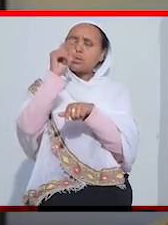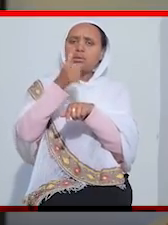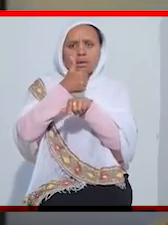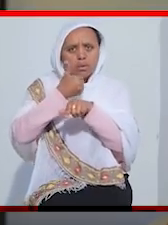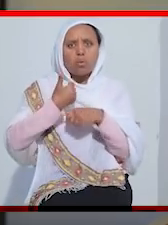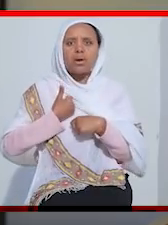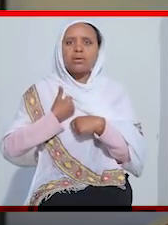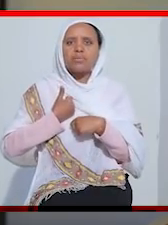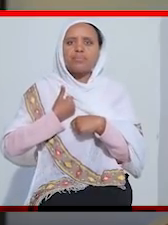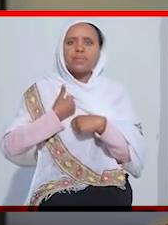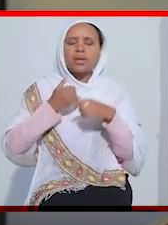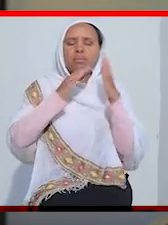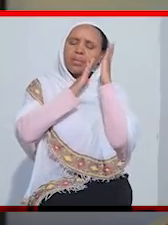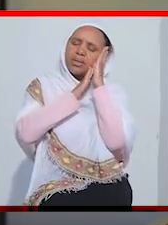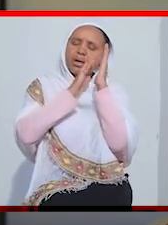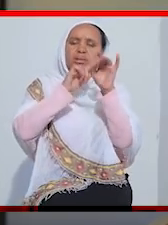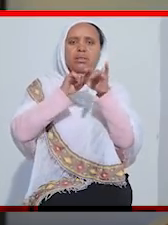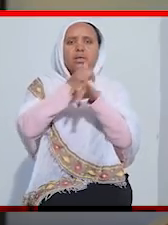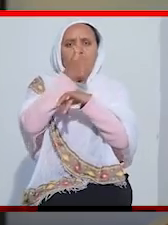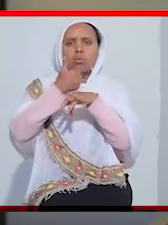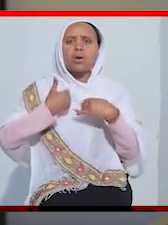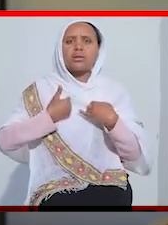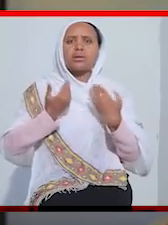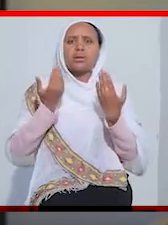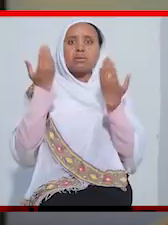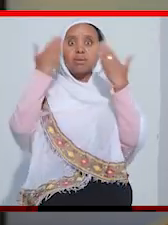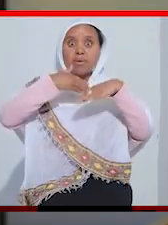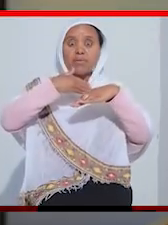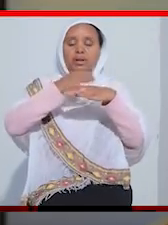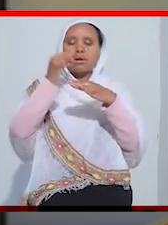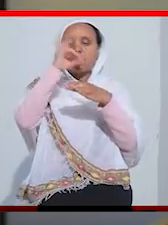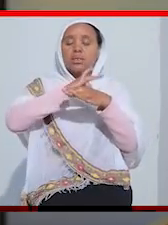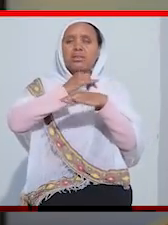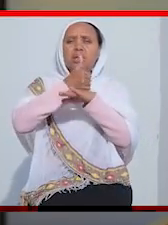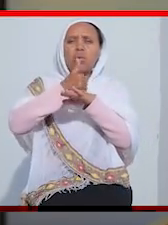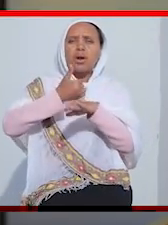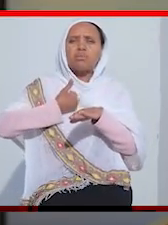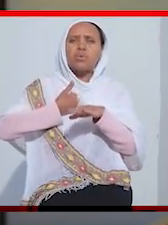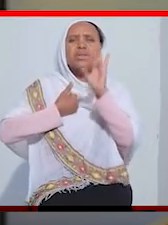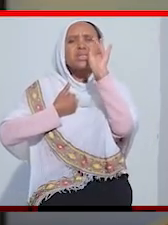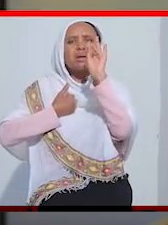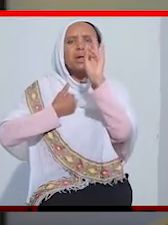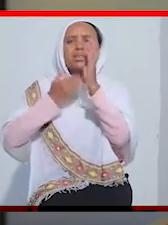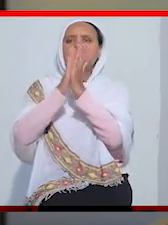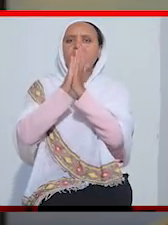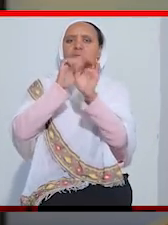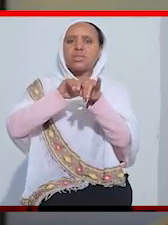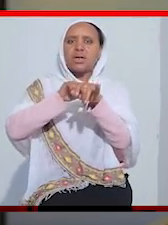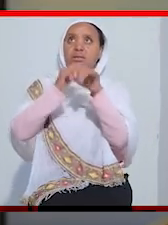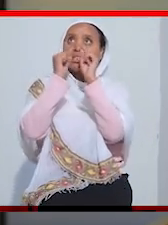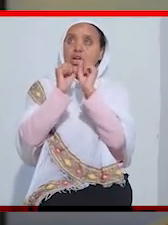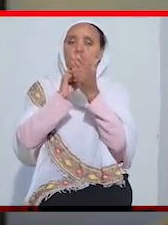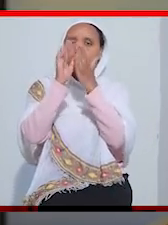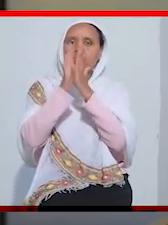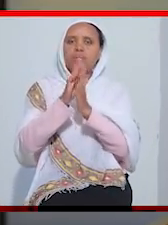አለኝ 11 ሰዓት ላይ ቀጠሮ አለኝ በመኝታዬ ሰዓት ቀጠሮ አለኝ በመንፈቀ ሌሊት ቀጠሮ አለኝ ብሎ ክርስቲያን 7 የጸሎት